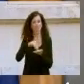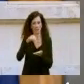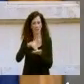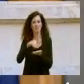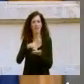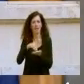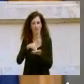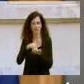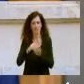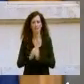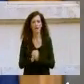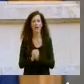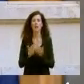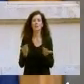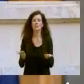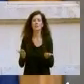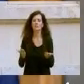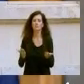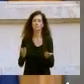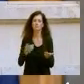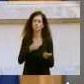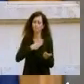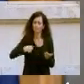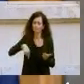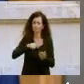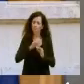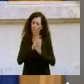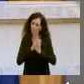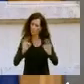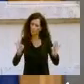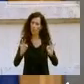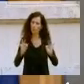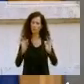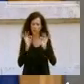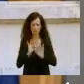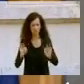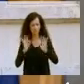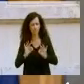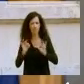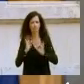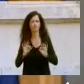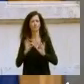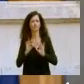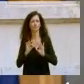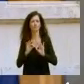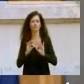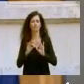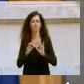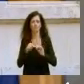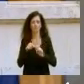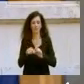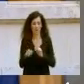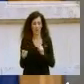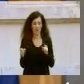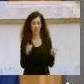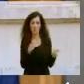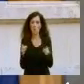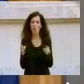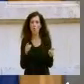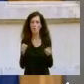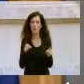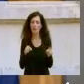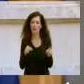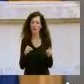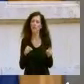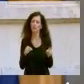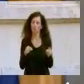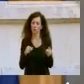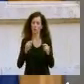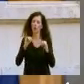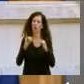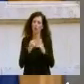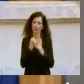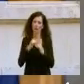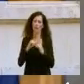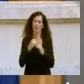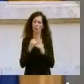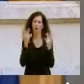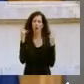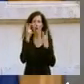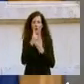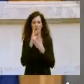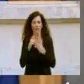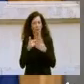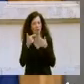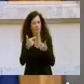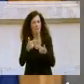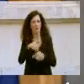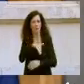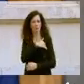fare di tutto per assicurare ovviamente dopo questo periodo particolare che hanno vissuto i nostri studenti il